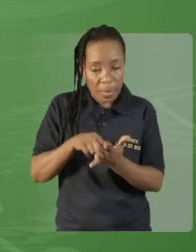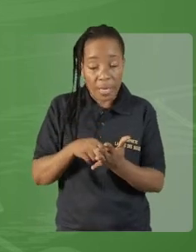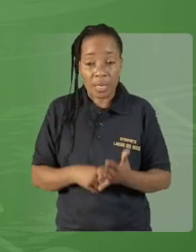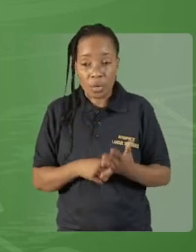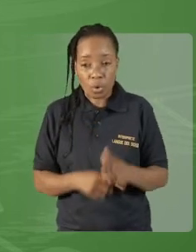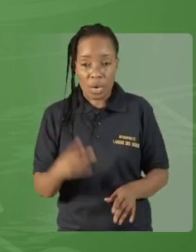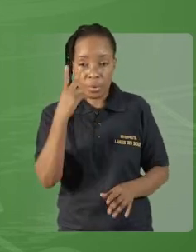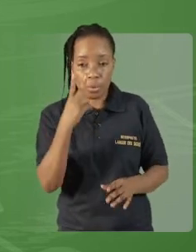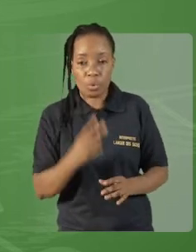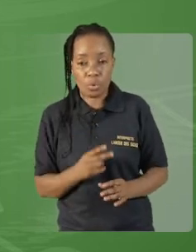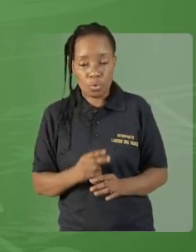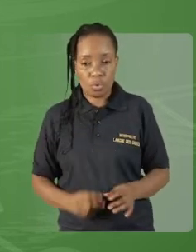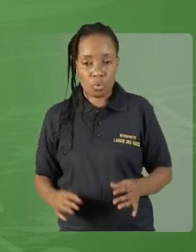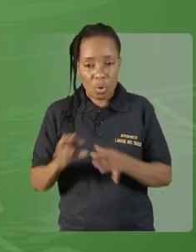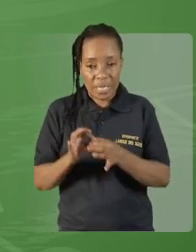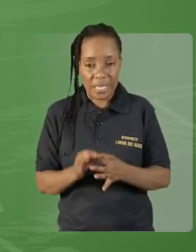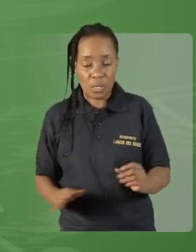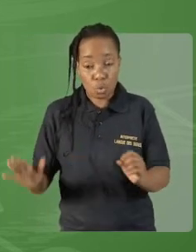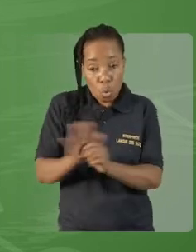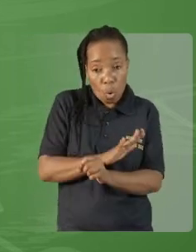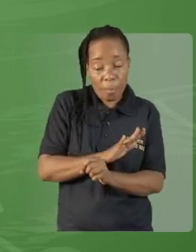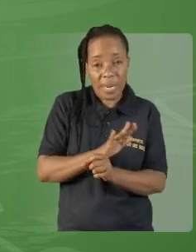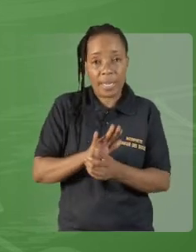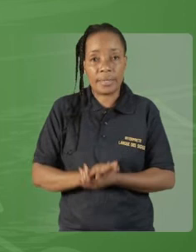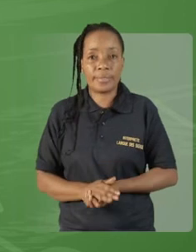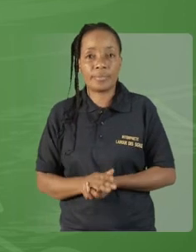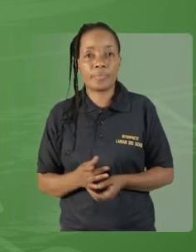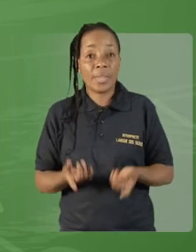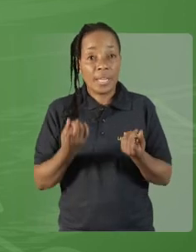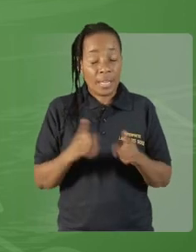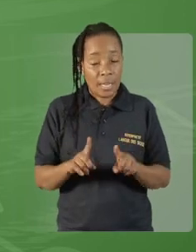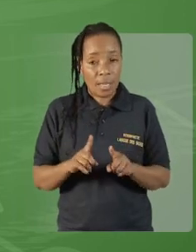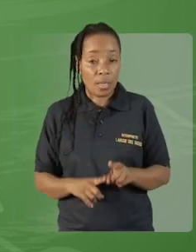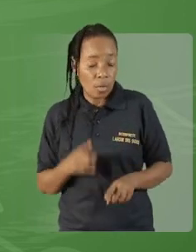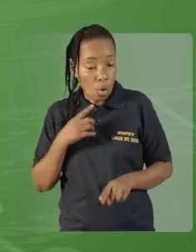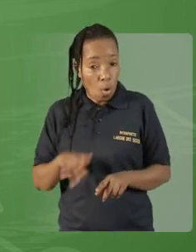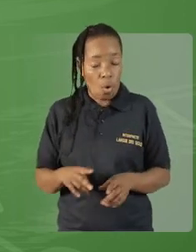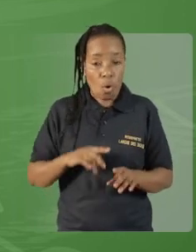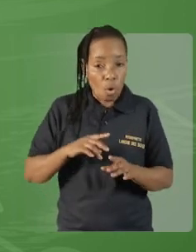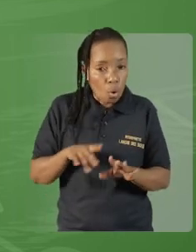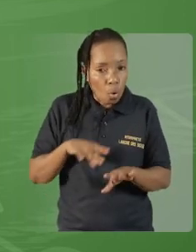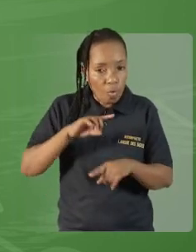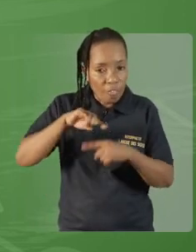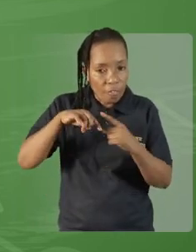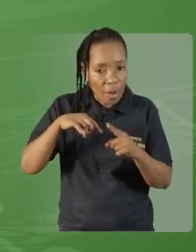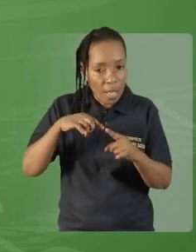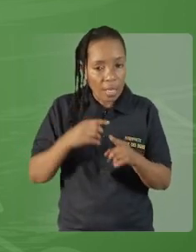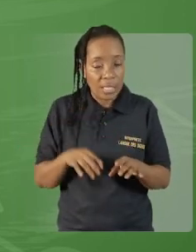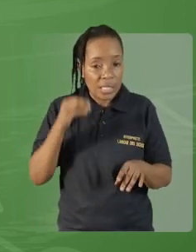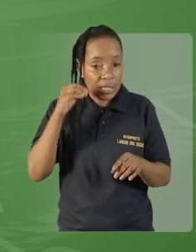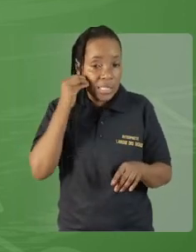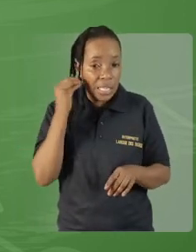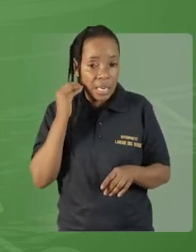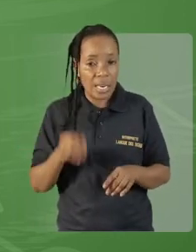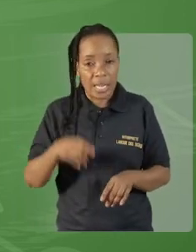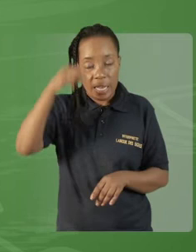En effet, chers apprenants, lorsque nous remontons dans la culture hellénique, c'est-à-dire dans